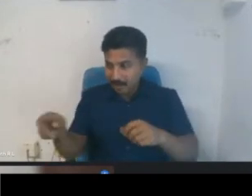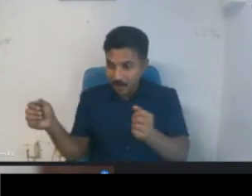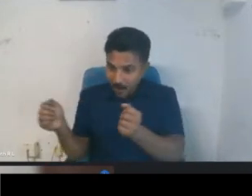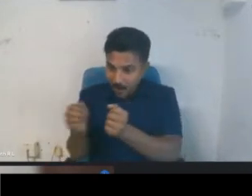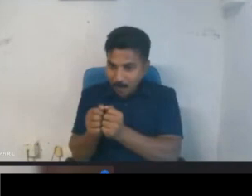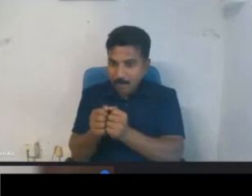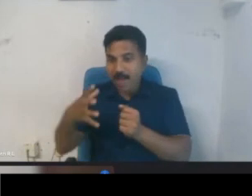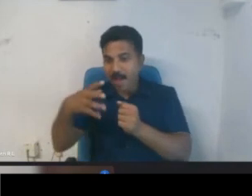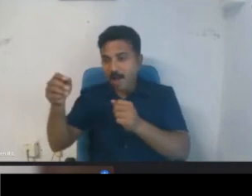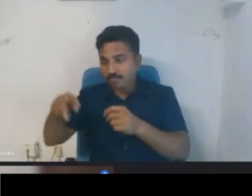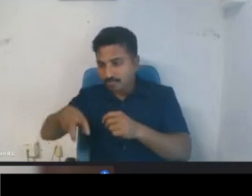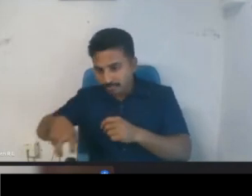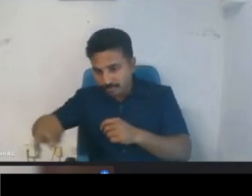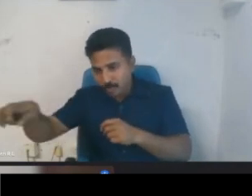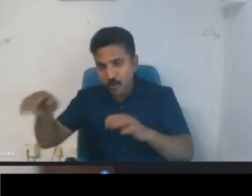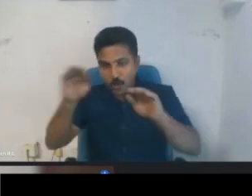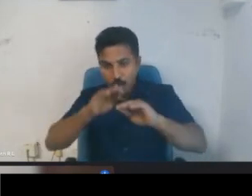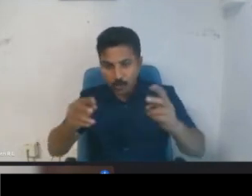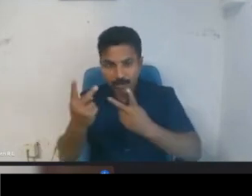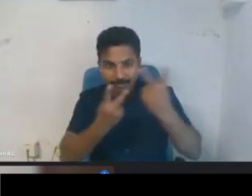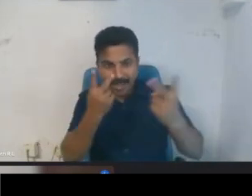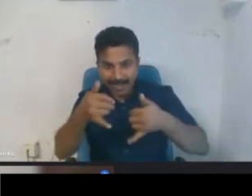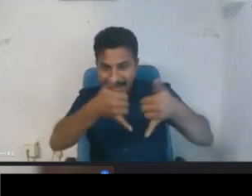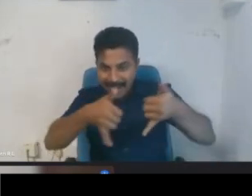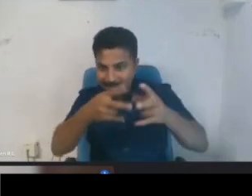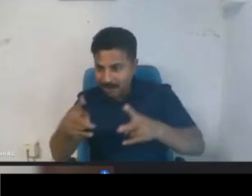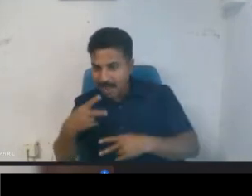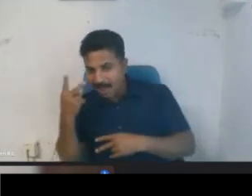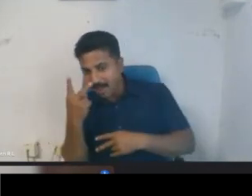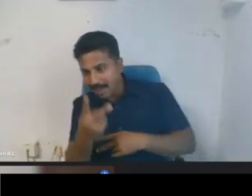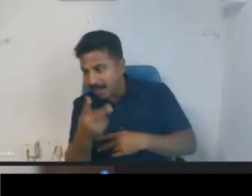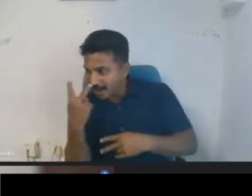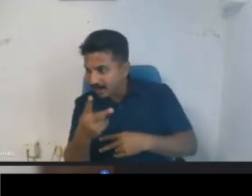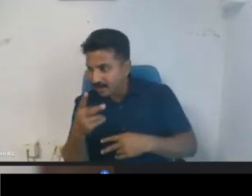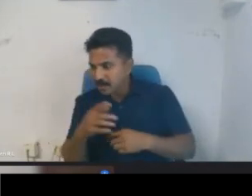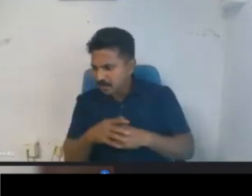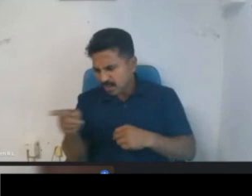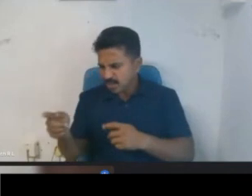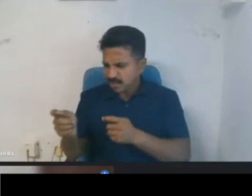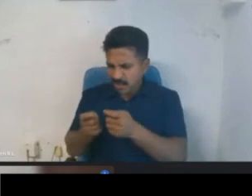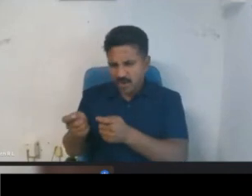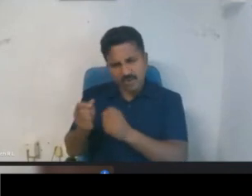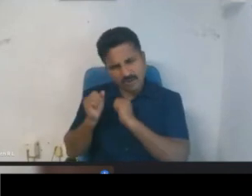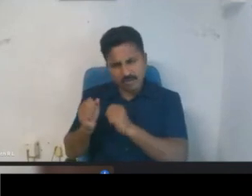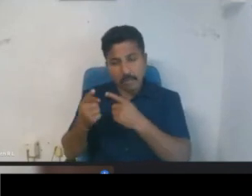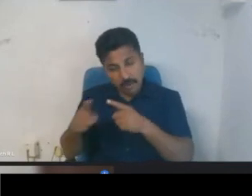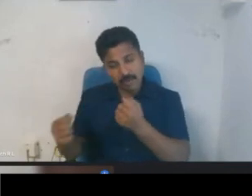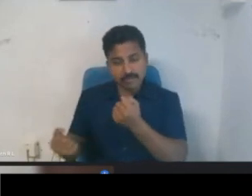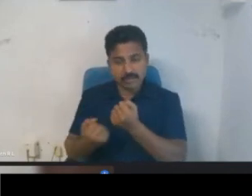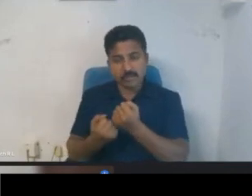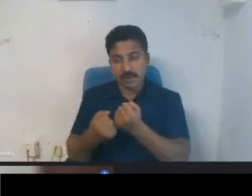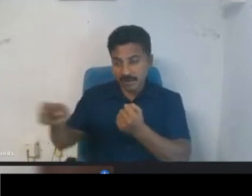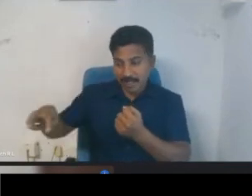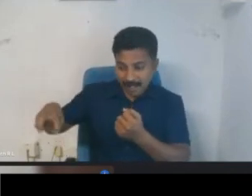ഞാൻ പുറത്തു പോവുകയും കുട്ടികൾ കളിക്കുന്നതെല്ലാം കാണിച്ചു കൊടുക്കുകയും എന്റെ കൈ പിടിച്ച്, എനിക്ക് ഹാൻഡിൽ ചെയ്യാൻ ബുദ്ധിമുട്ടാണ്, പക്ഷെ എന്നാലും അവൻ